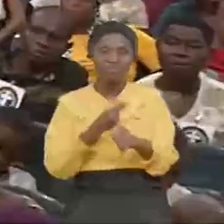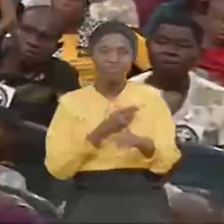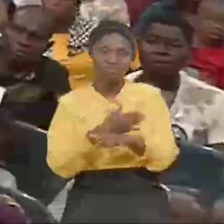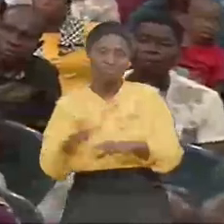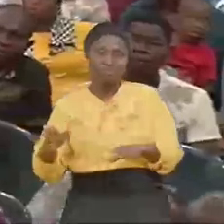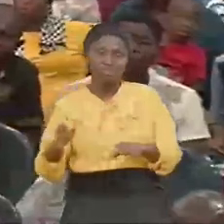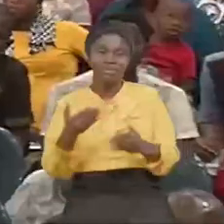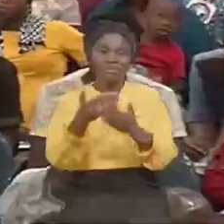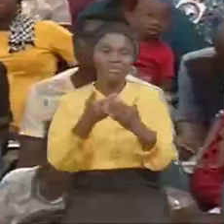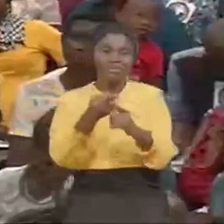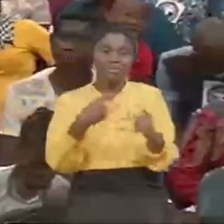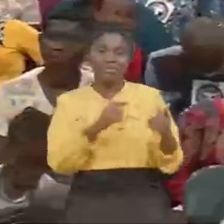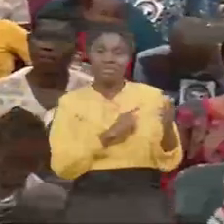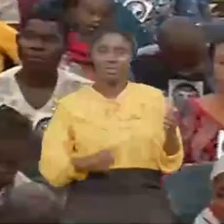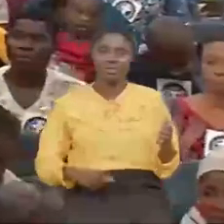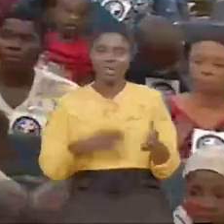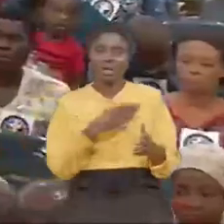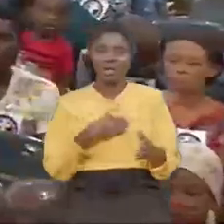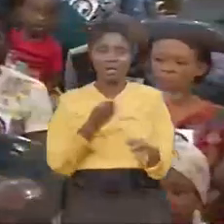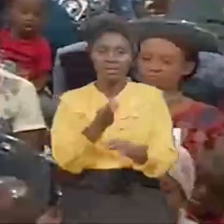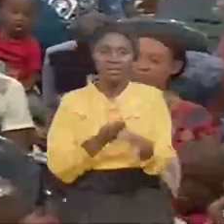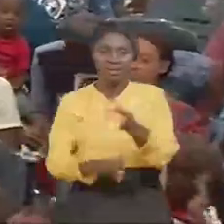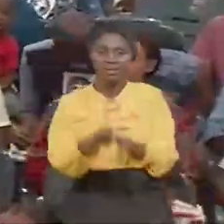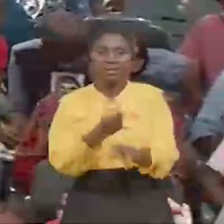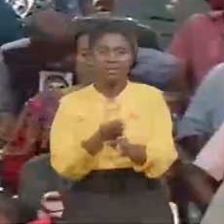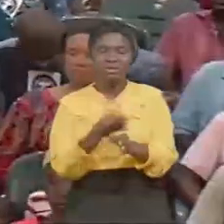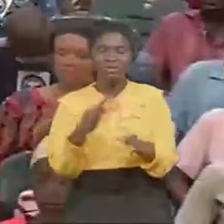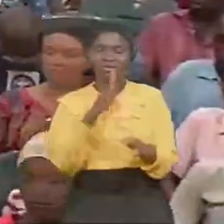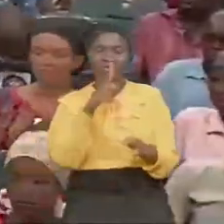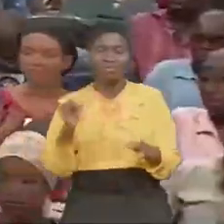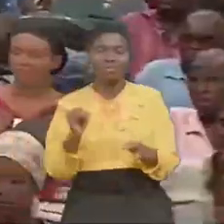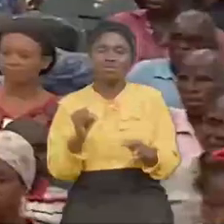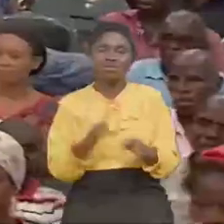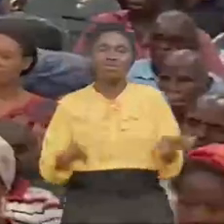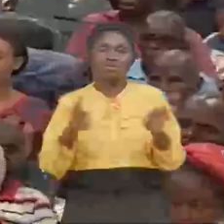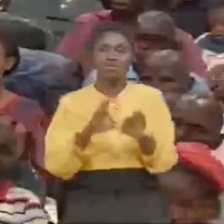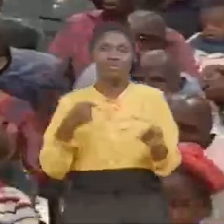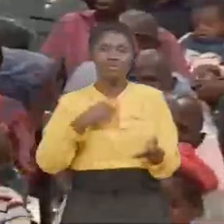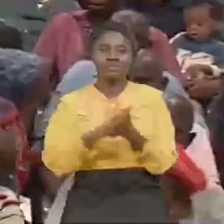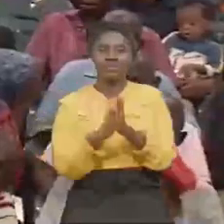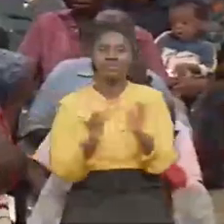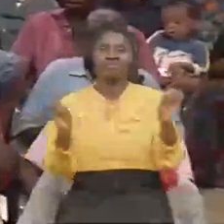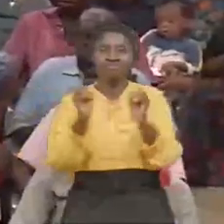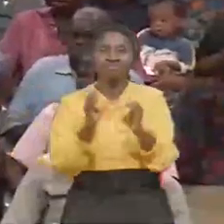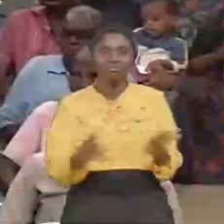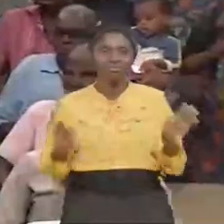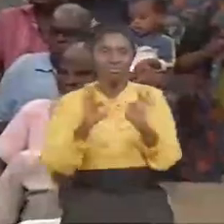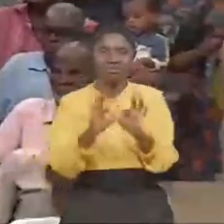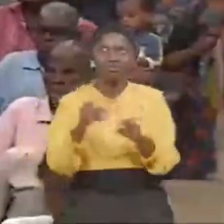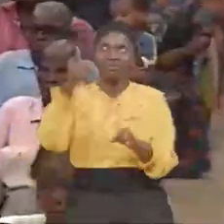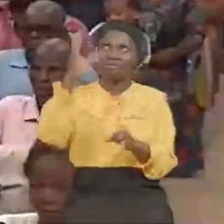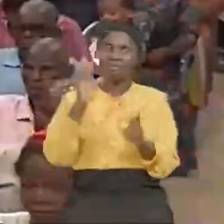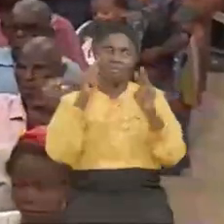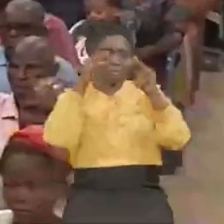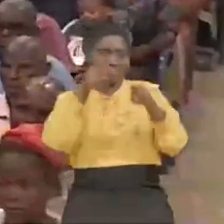Et au lieu d'être dignes, nous sommes devenus indignes. Dieu, du haut des cieux, regarde